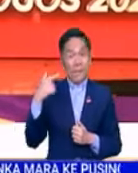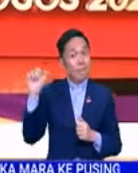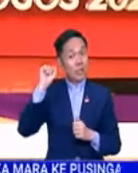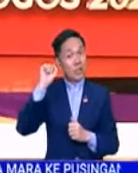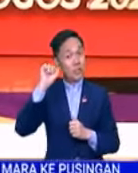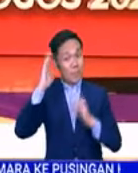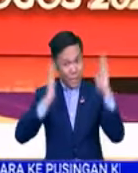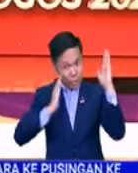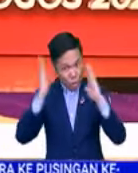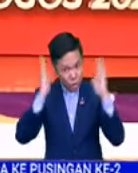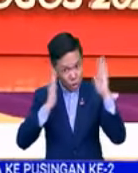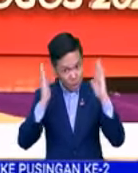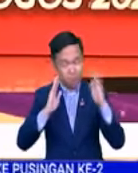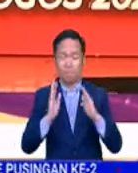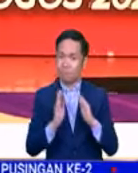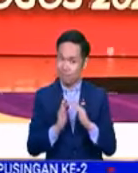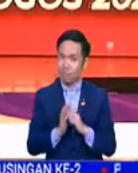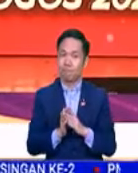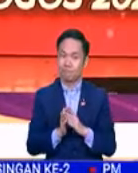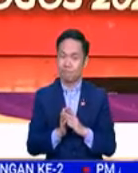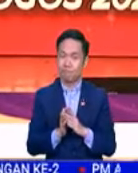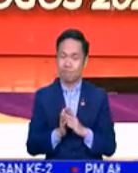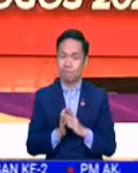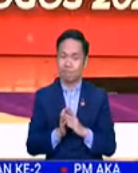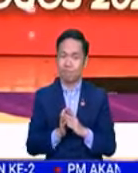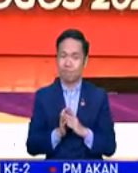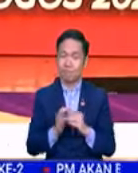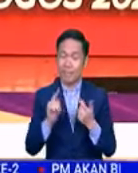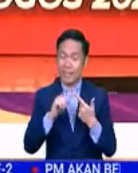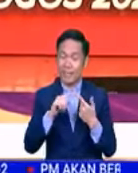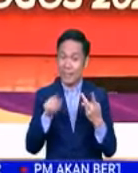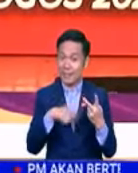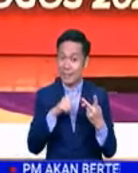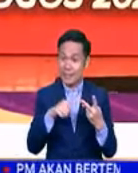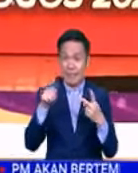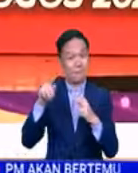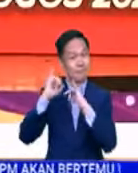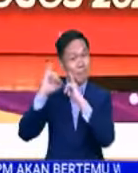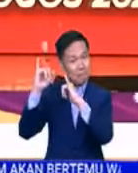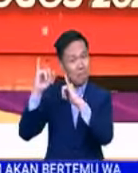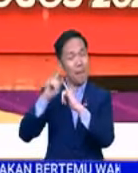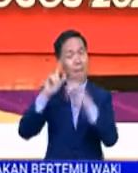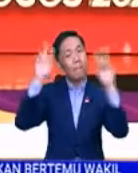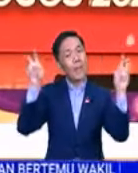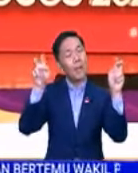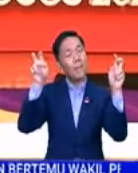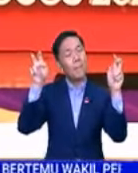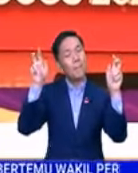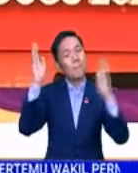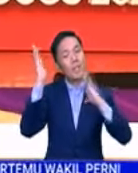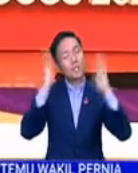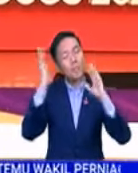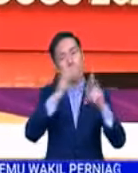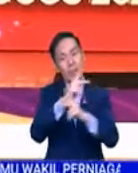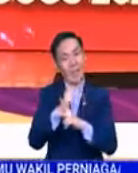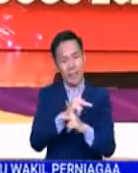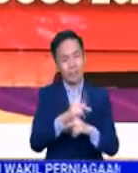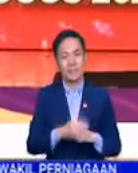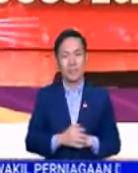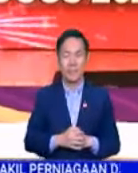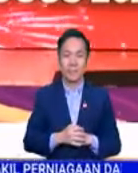kebangsaan ataupun nasional, kita mengetengahkan tema Malaysia Prihatin dan